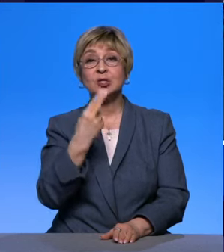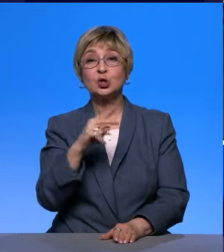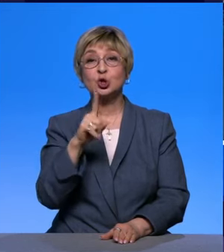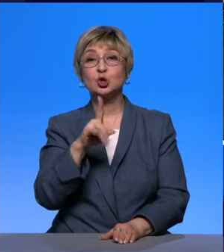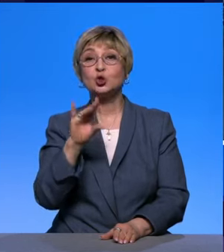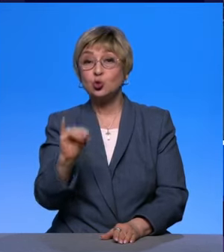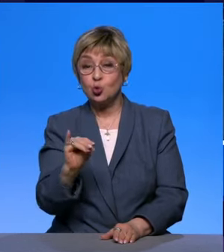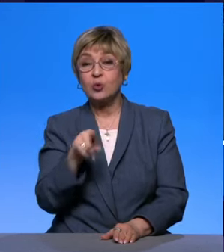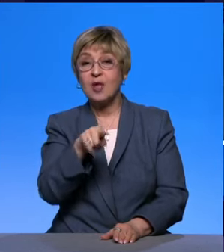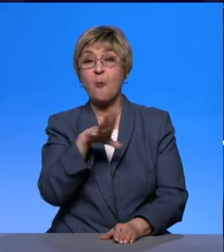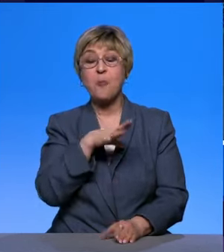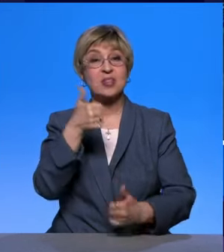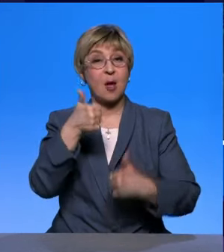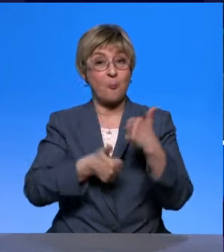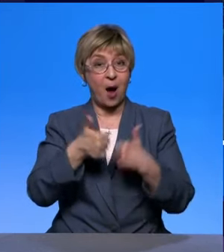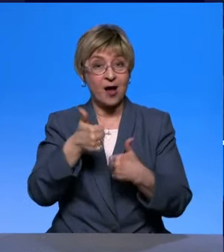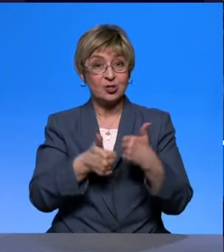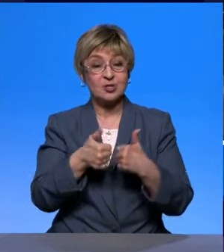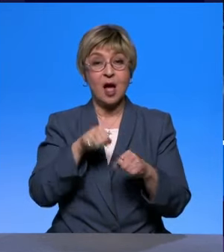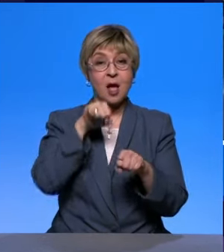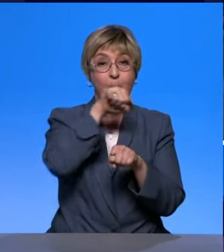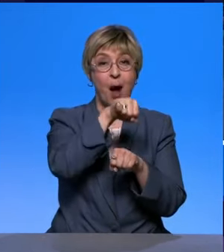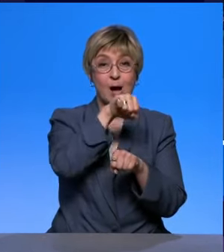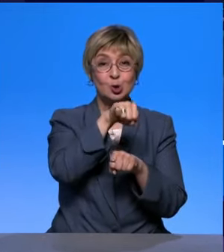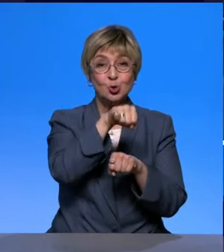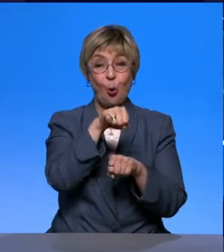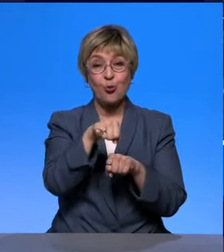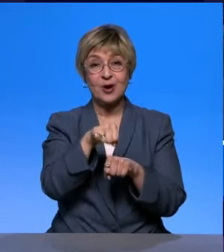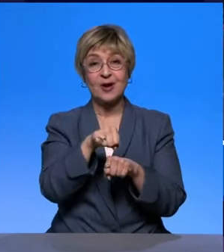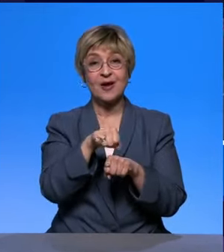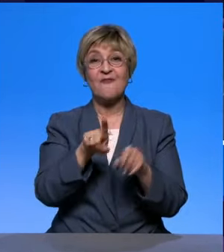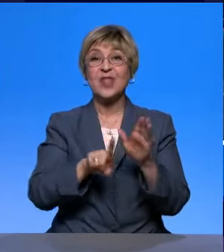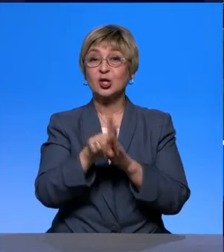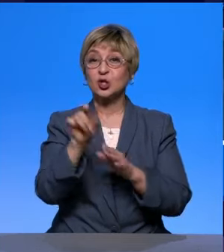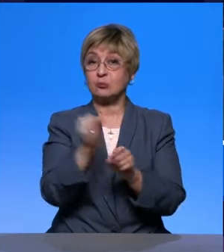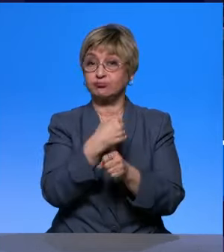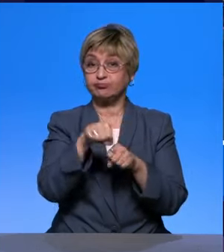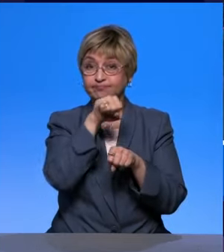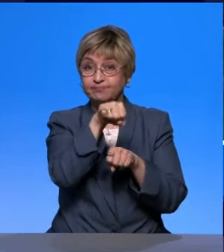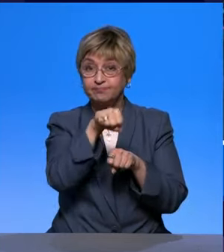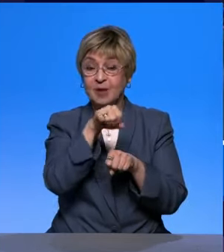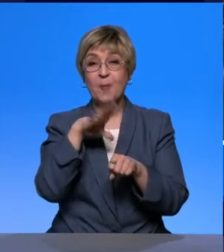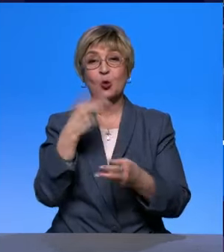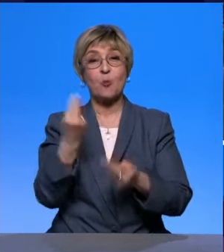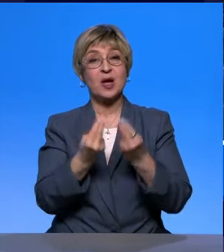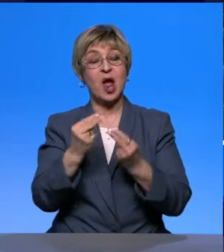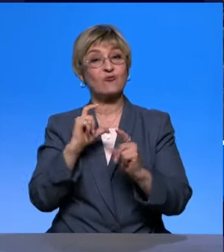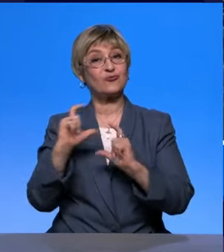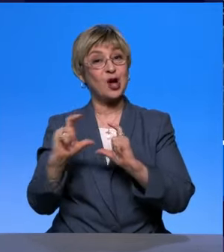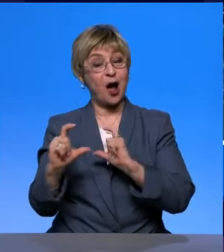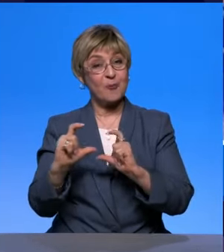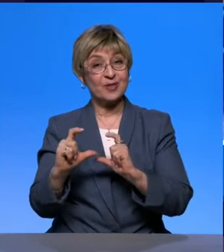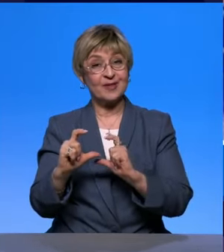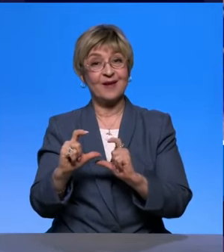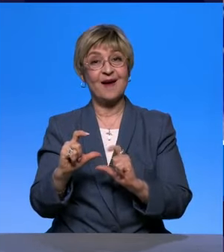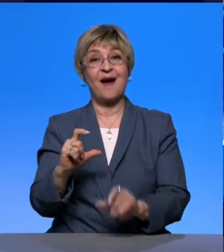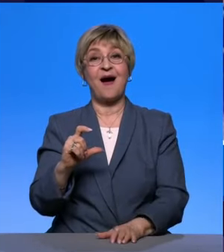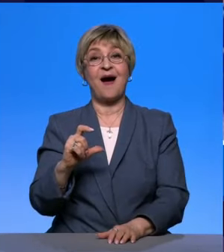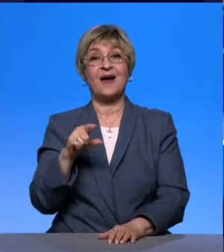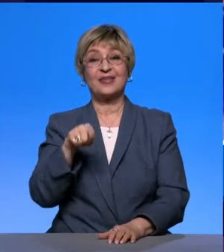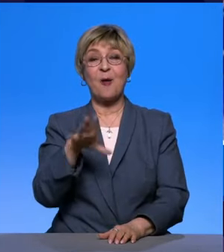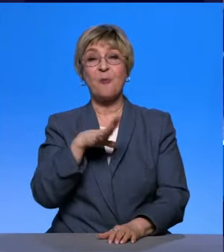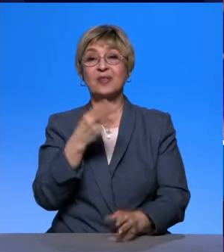значит, ну, получается, боксеры, они сперва бьются между собой, потом играют в шахматы. И вот был матч, где там